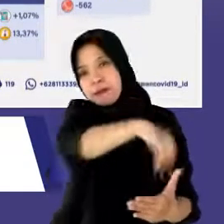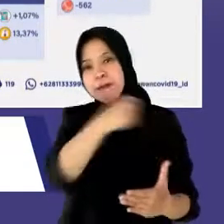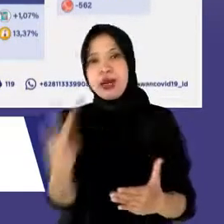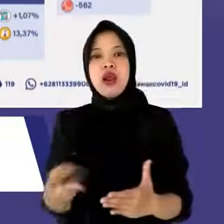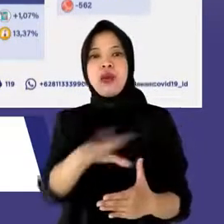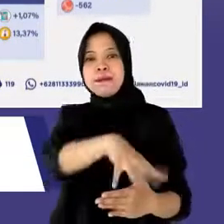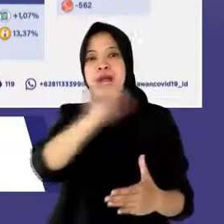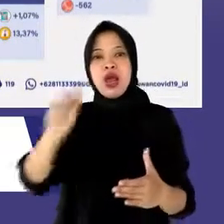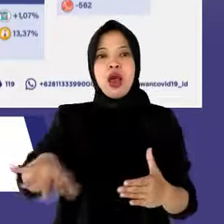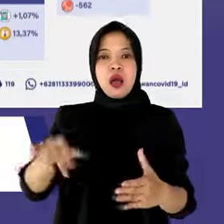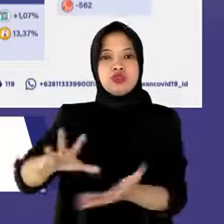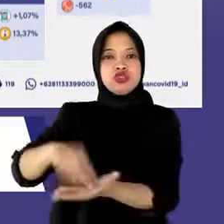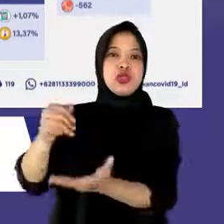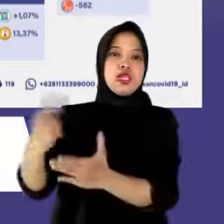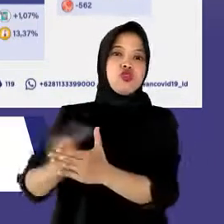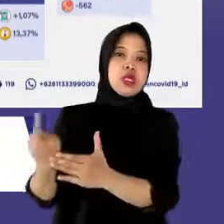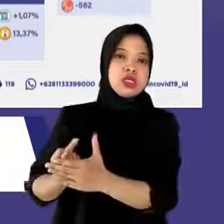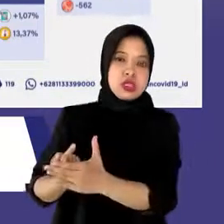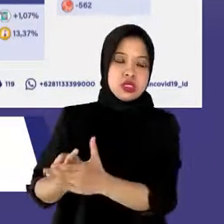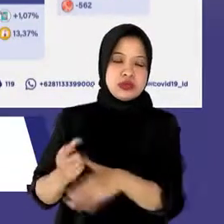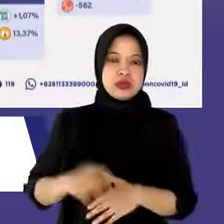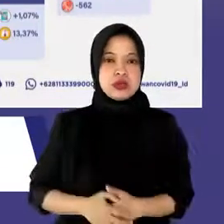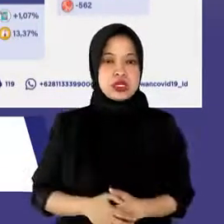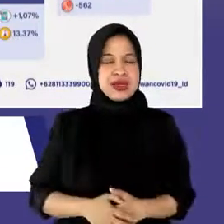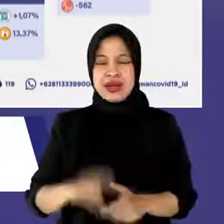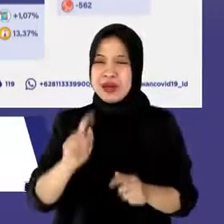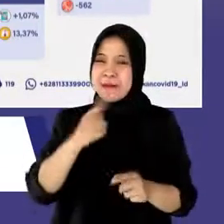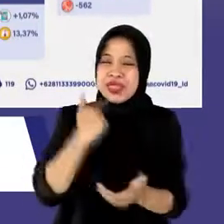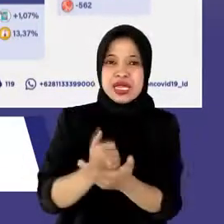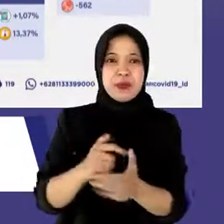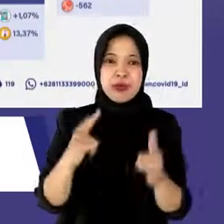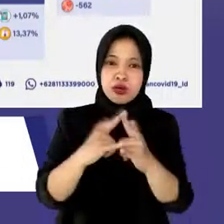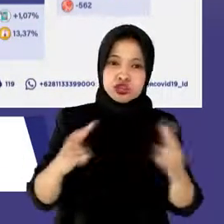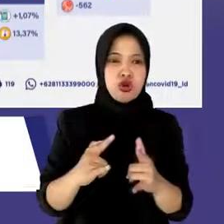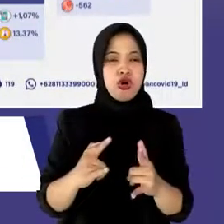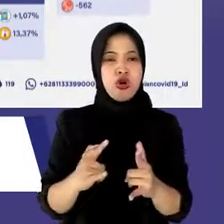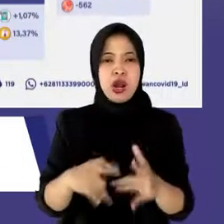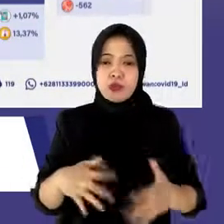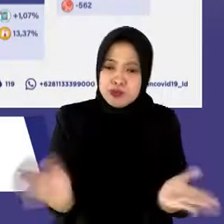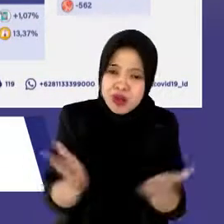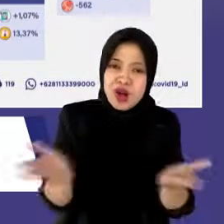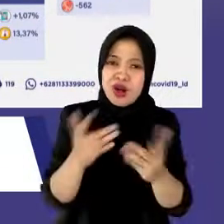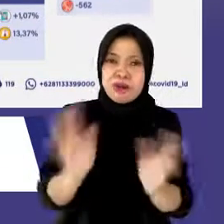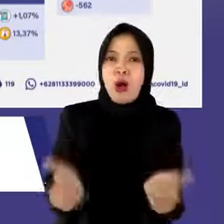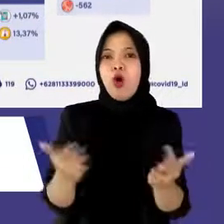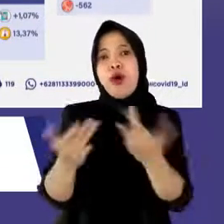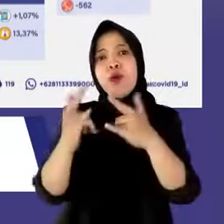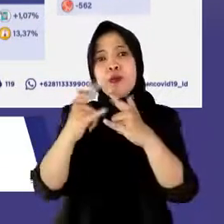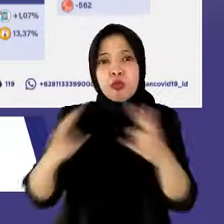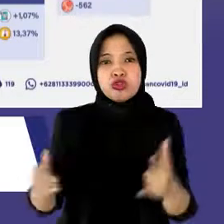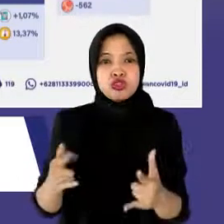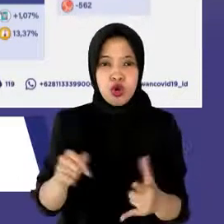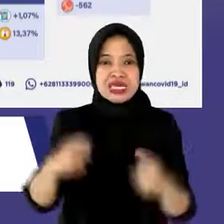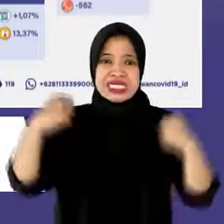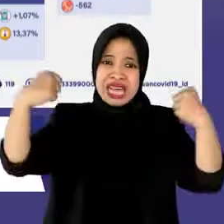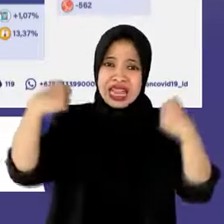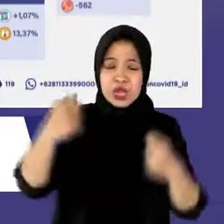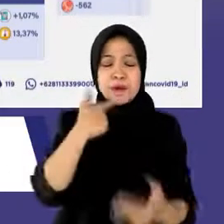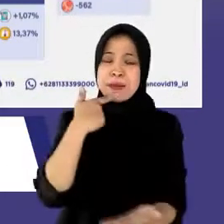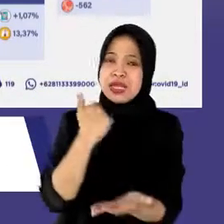hal yang paling penting adalah segera membentuk posko di Desa Kelurahan diwilayahnya masing-masing karena posko